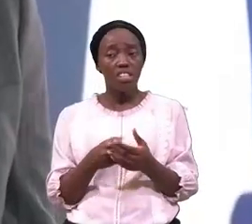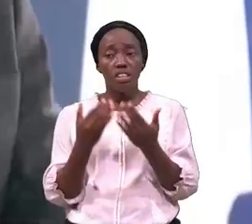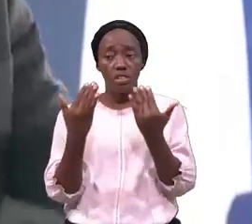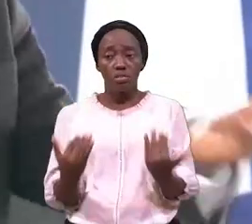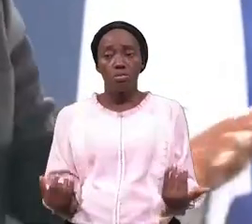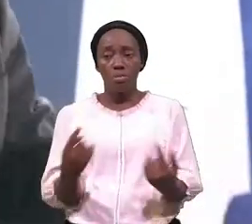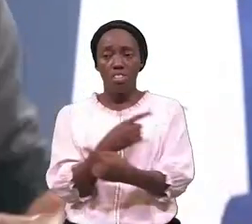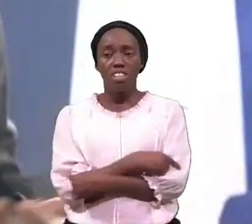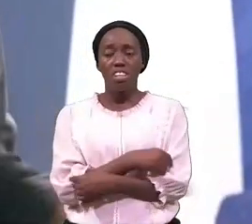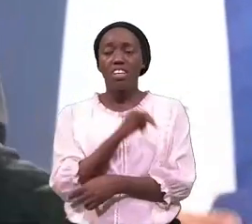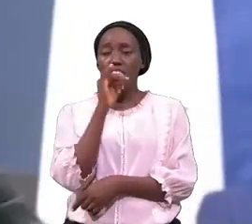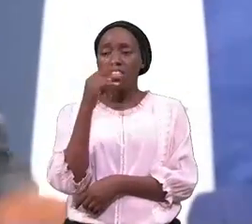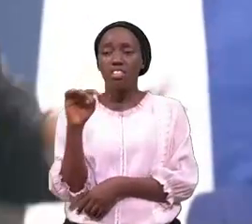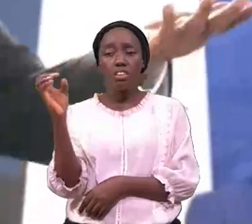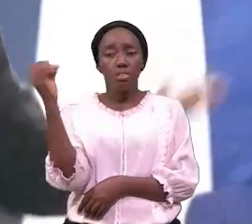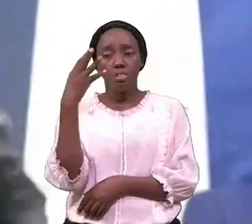Dieu.